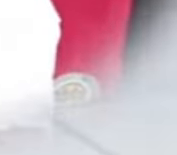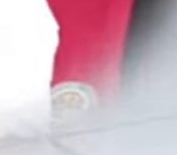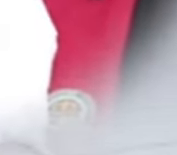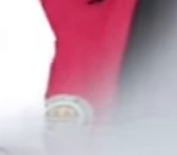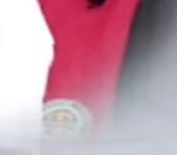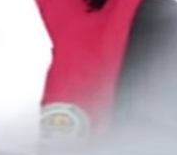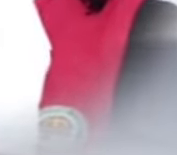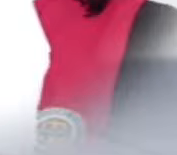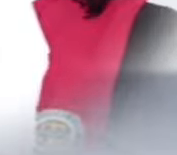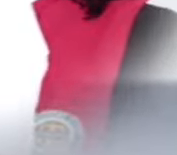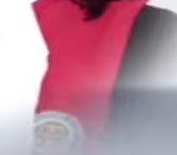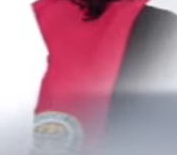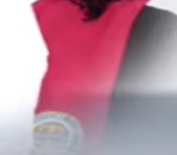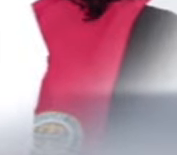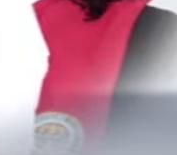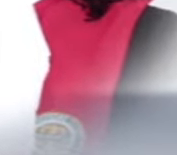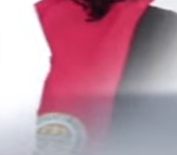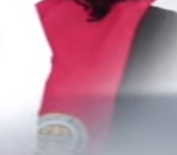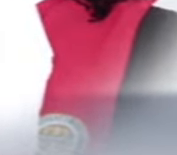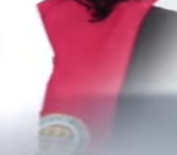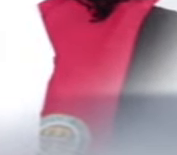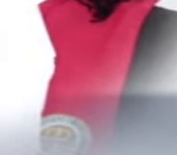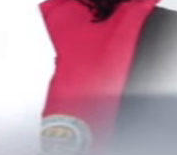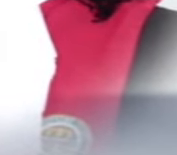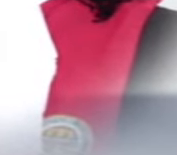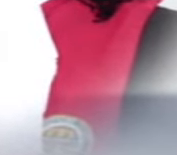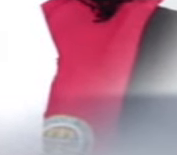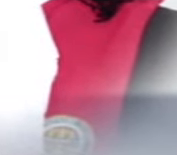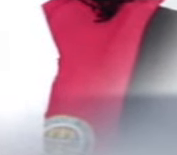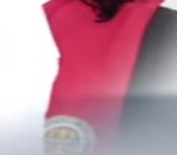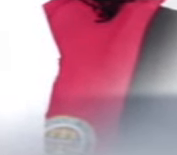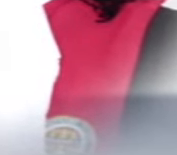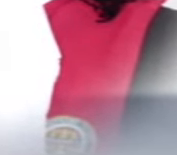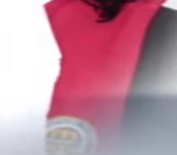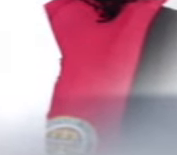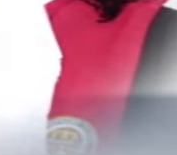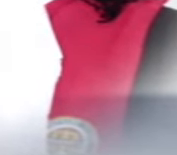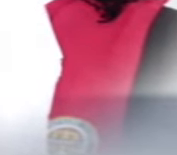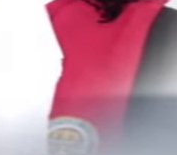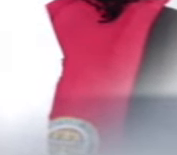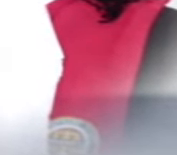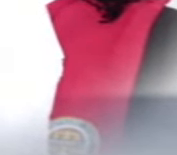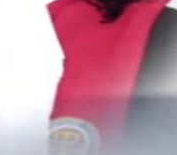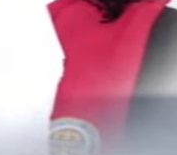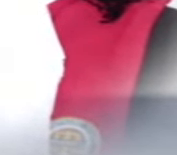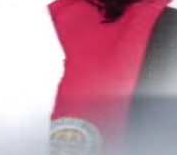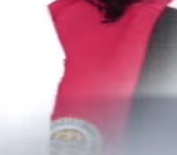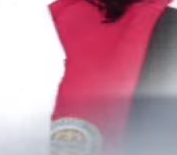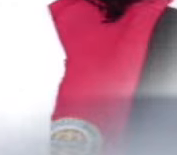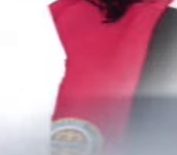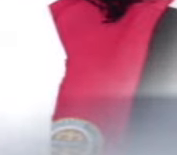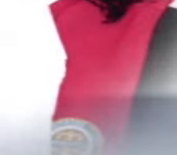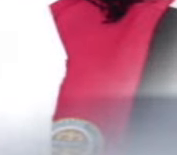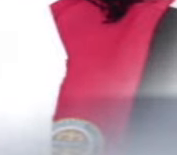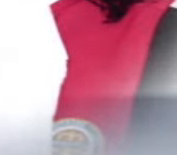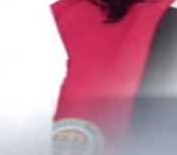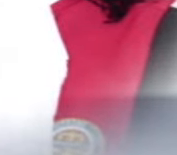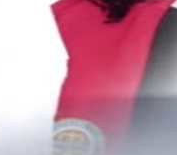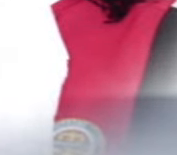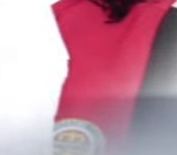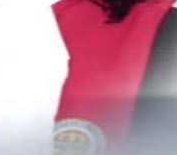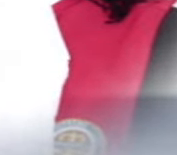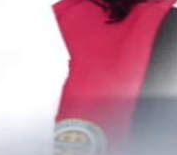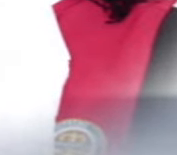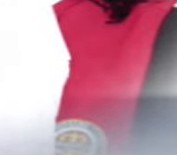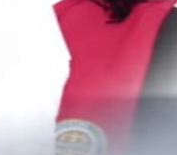Ruto aliahidi kuongeza bajeti ya idara ya mahakama itakayosaidia kuajiri majaji 25 mahakama kuu na